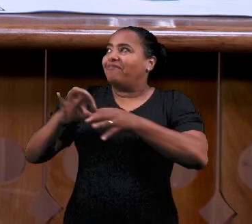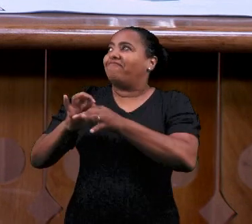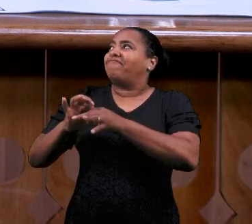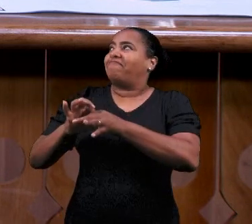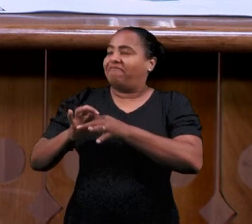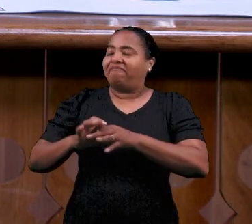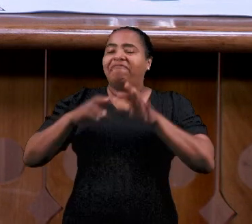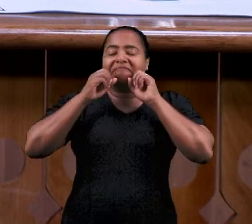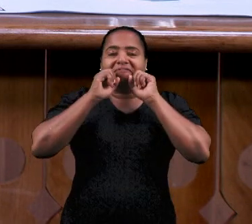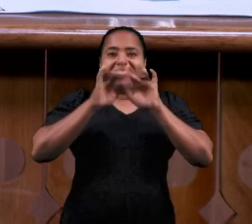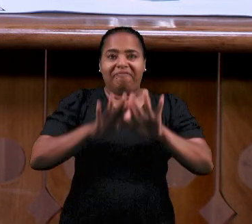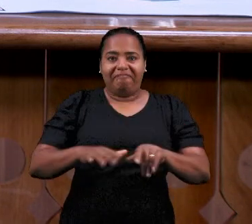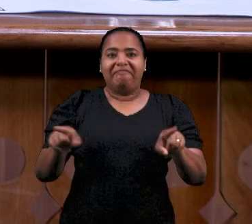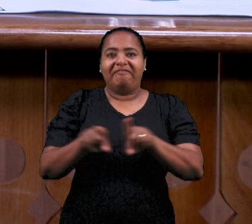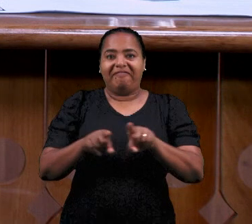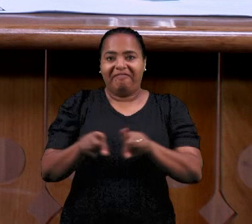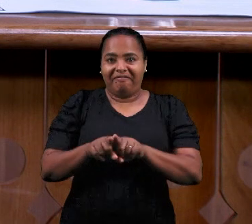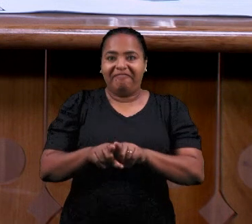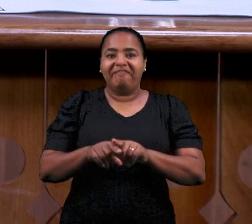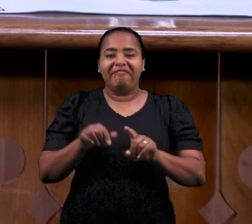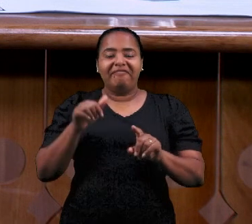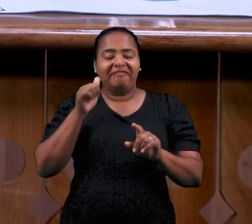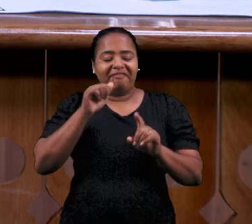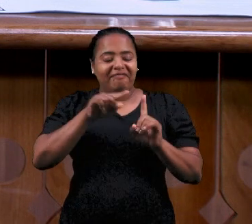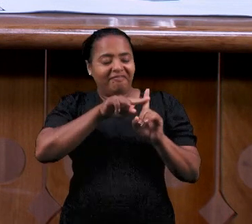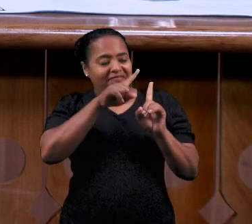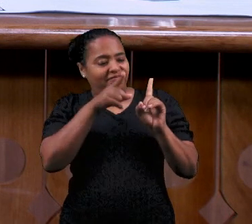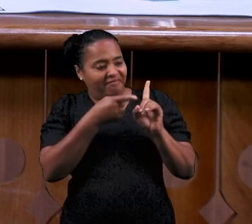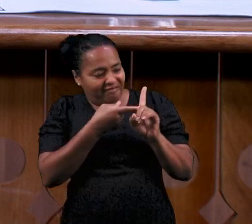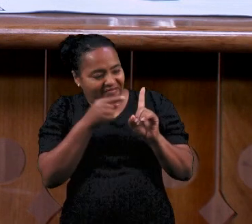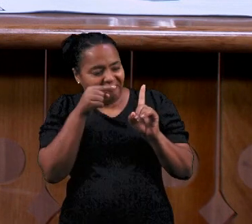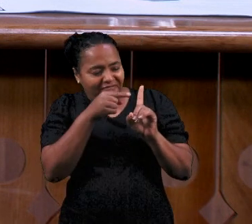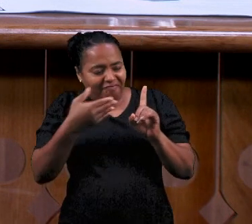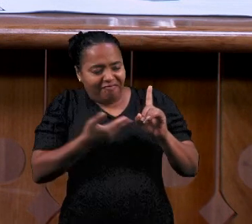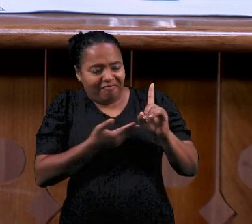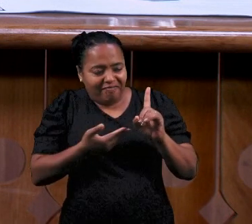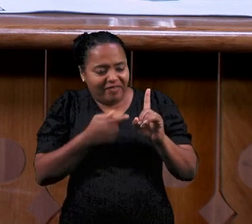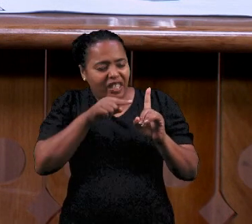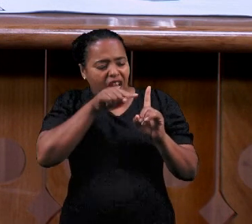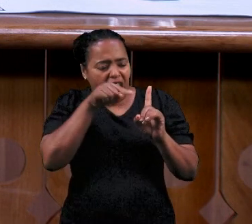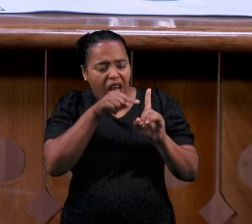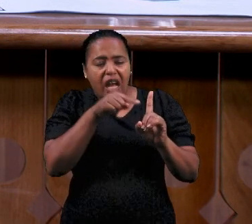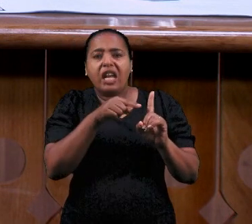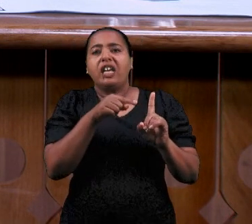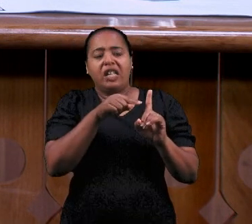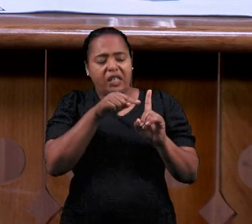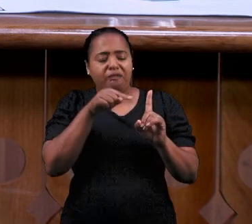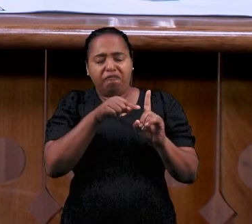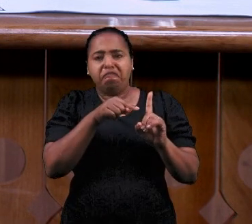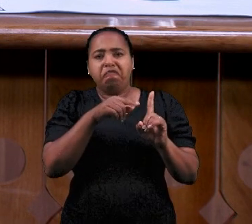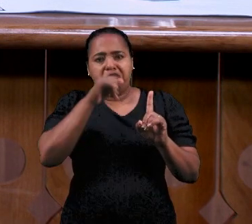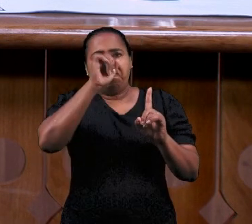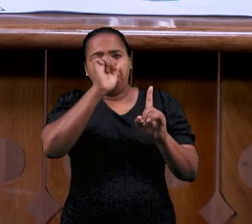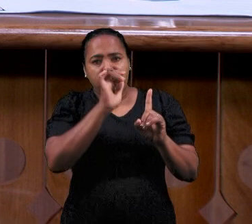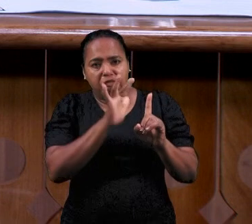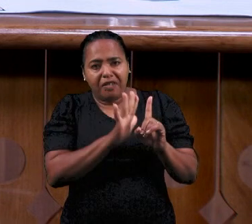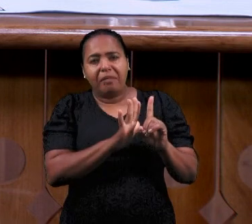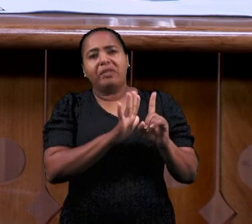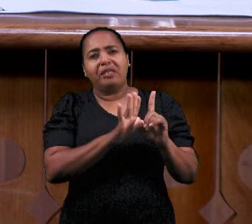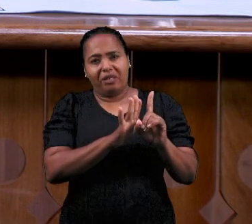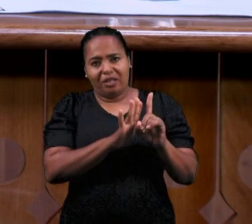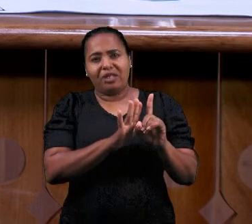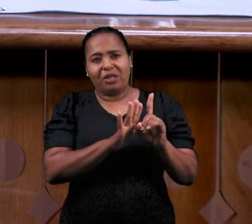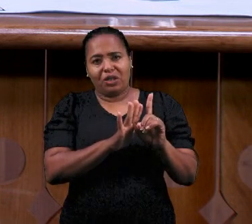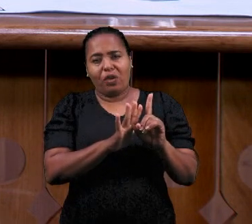avec le Seigneur. Bénis aussi, Seigneur, les enfants qui sont enceintes et que leurs enfants qui sont engendrés dans l'intérieur du